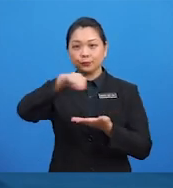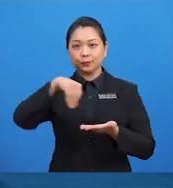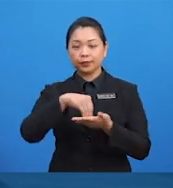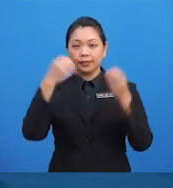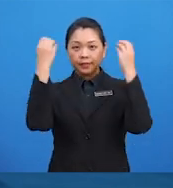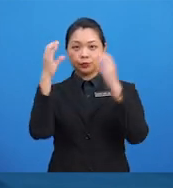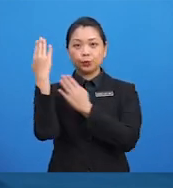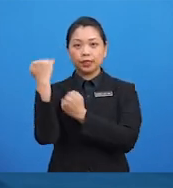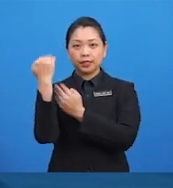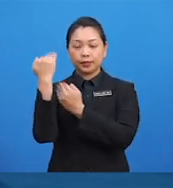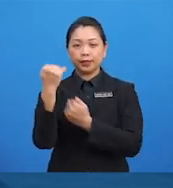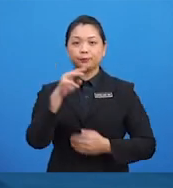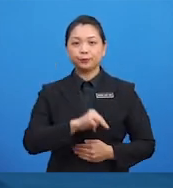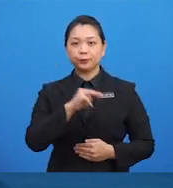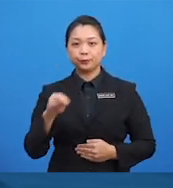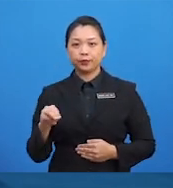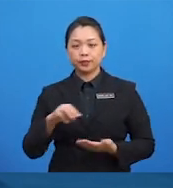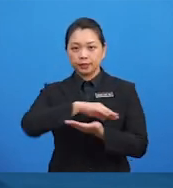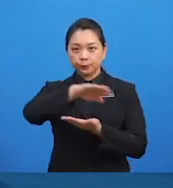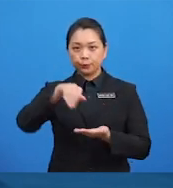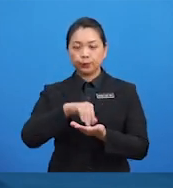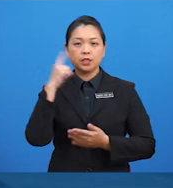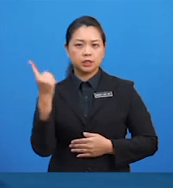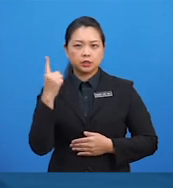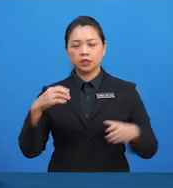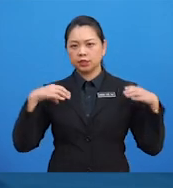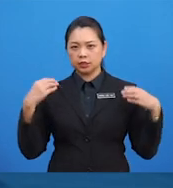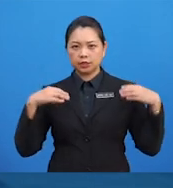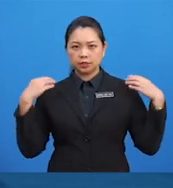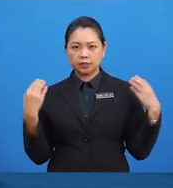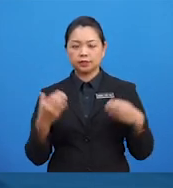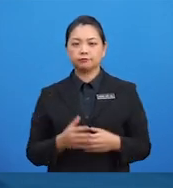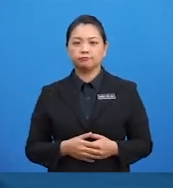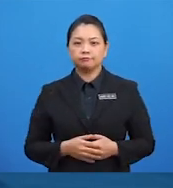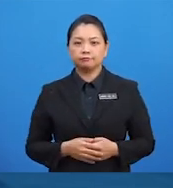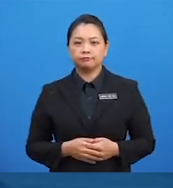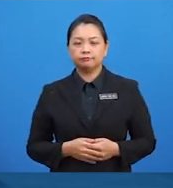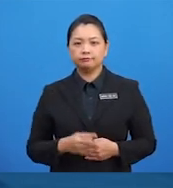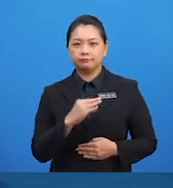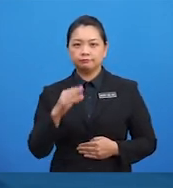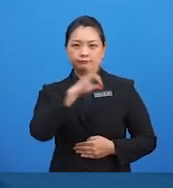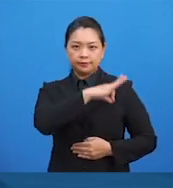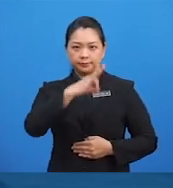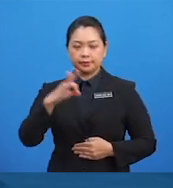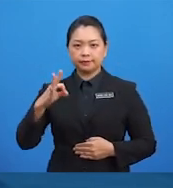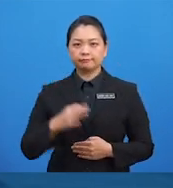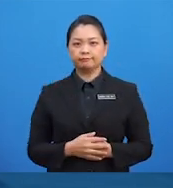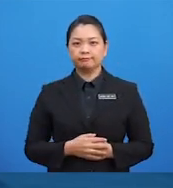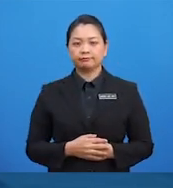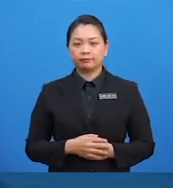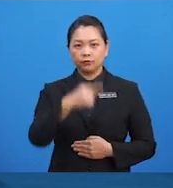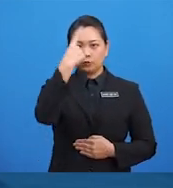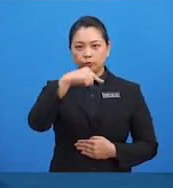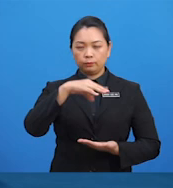Cikgu harap murid-murid semua sentiasa ceria dan bersemangat